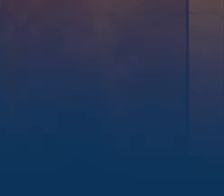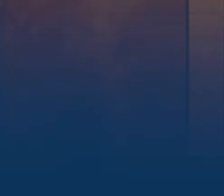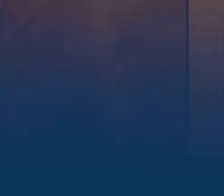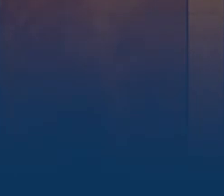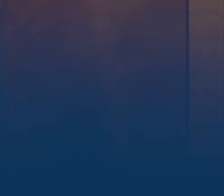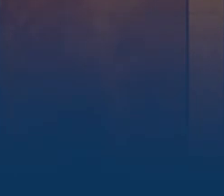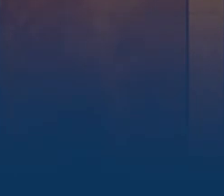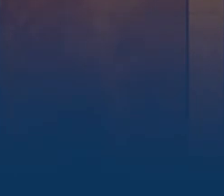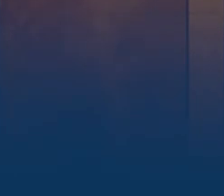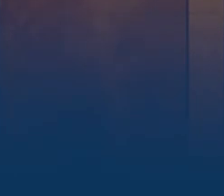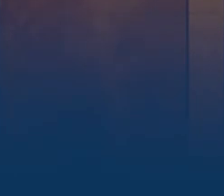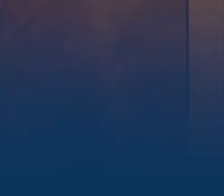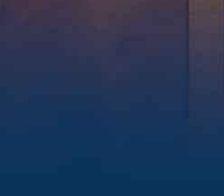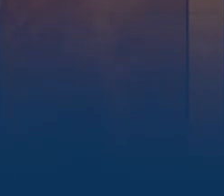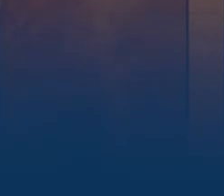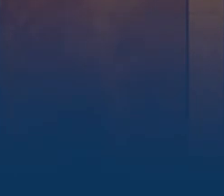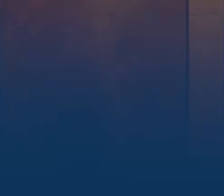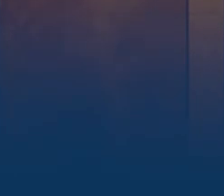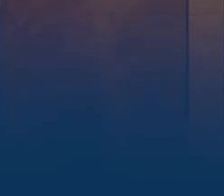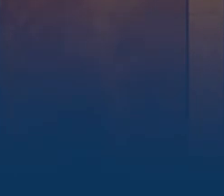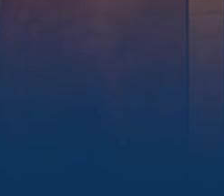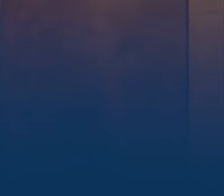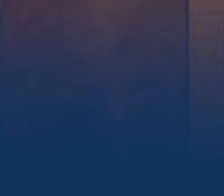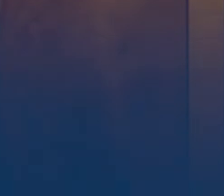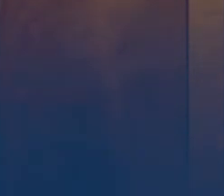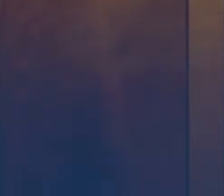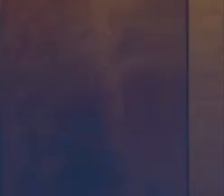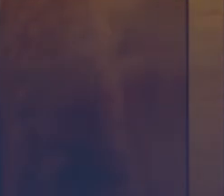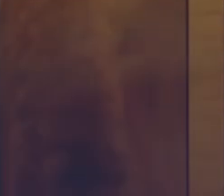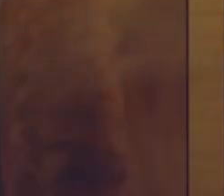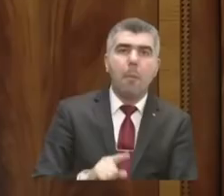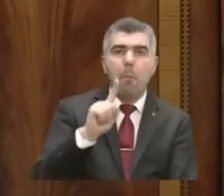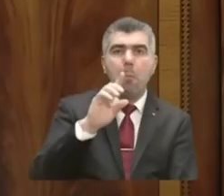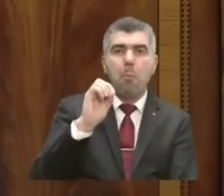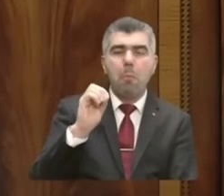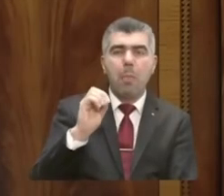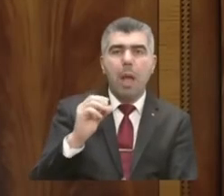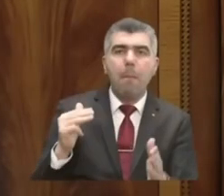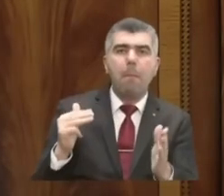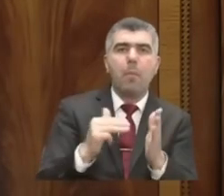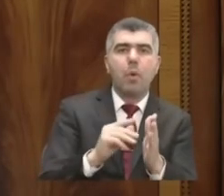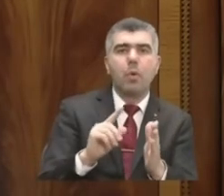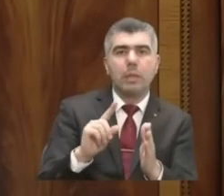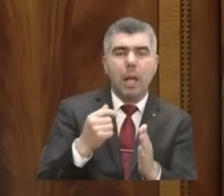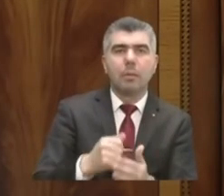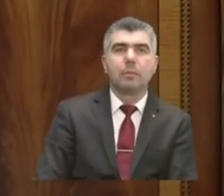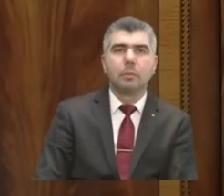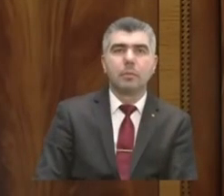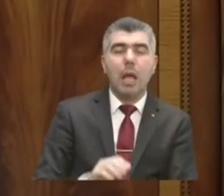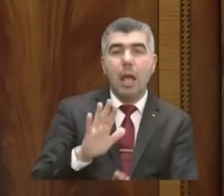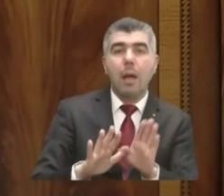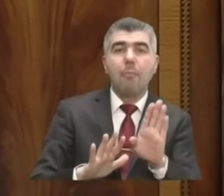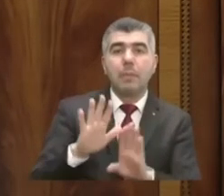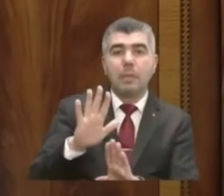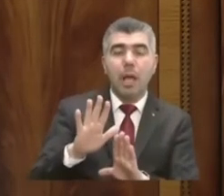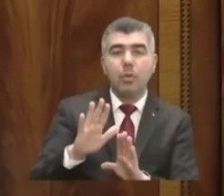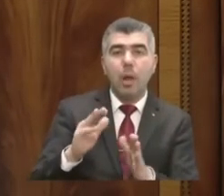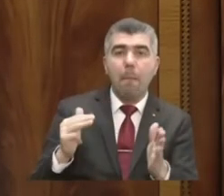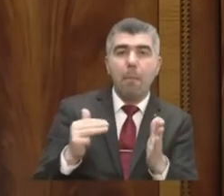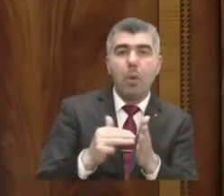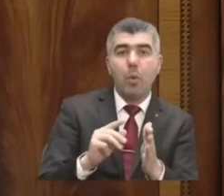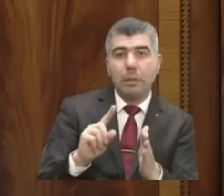واحد السيد اللي غادي يستثمر 100 مليون ديال الدرهم عنده 15 مليون ديال